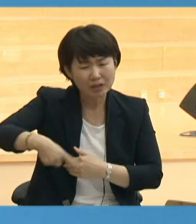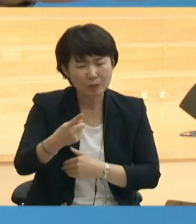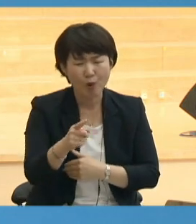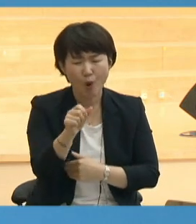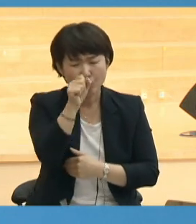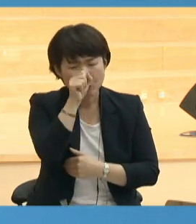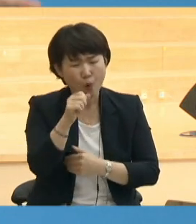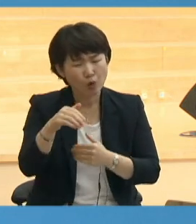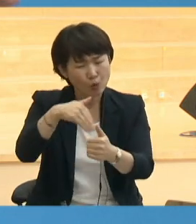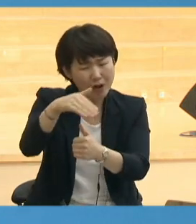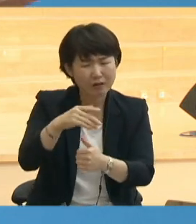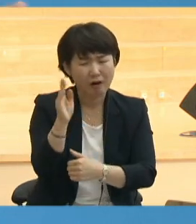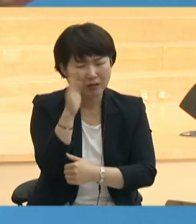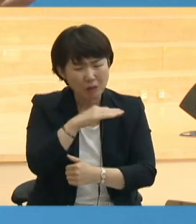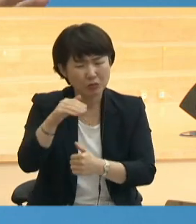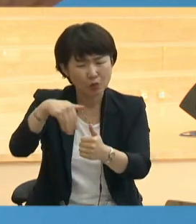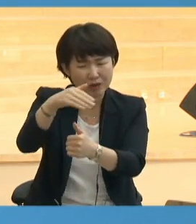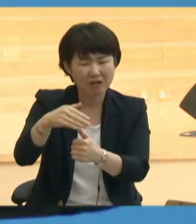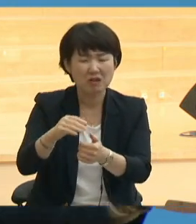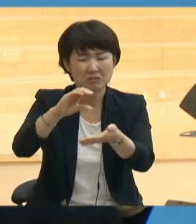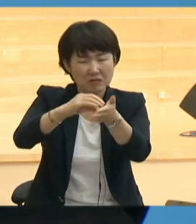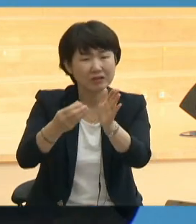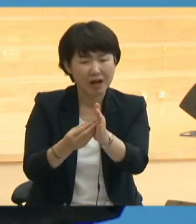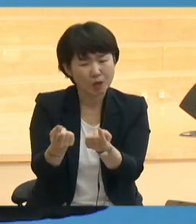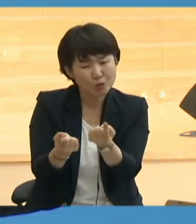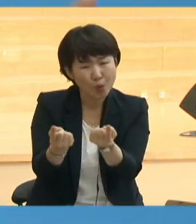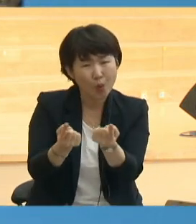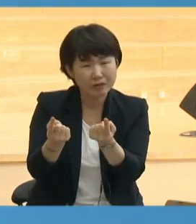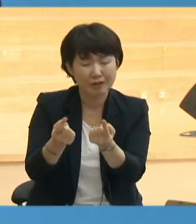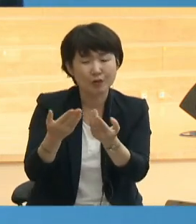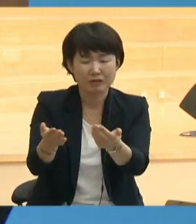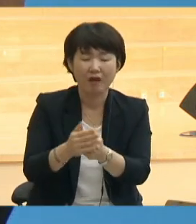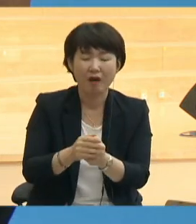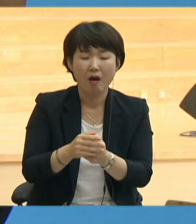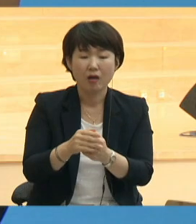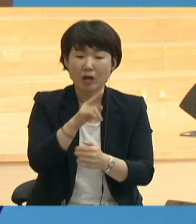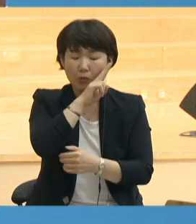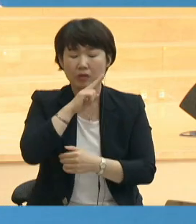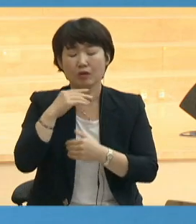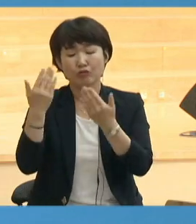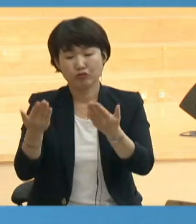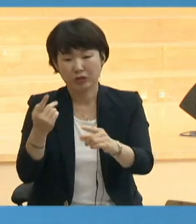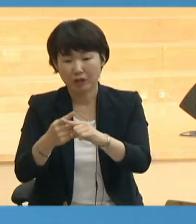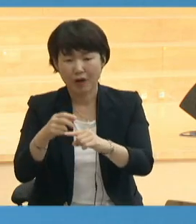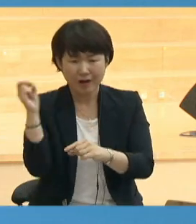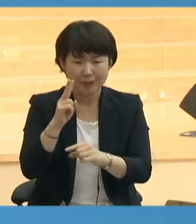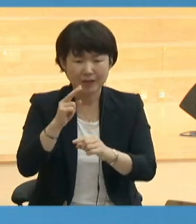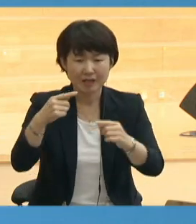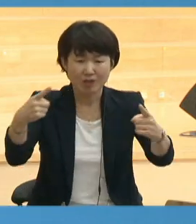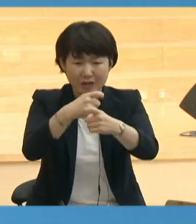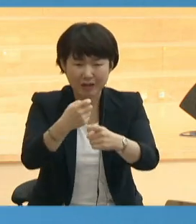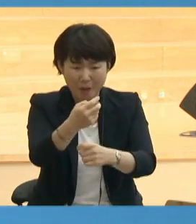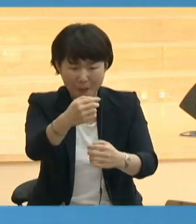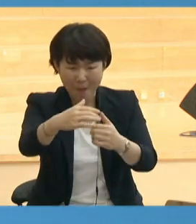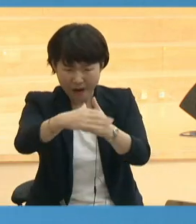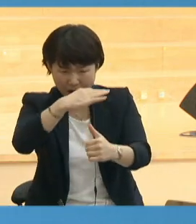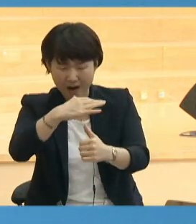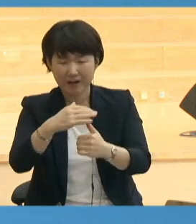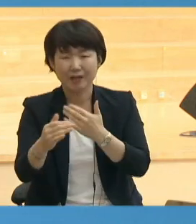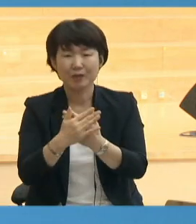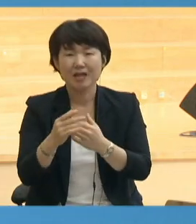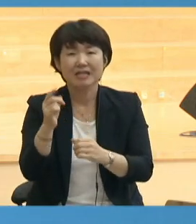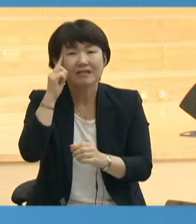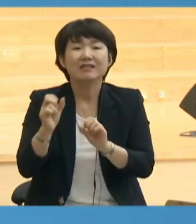환경을 적절히 섞어 줬어 편히 쉬다가 도 천적이 등장이요 그러니까 긴장해야 돼